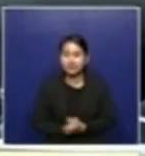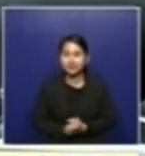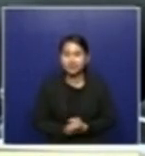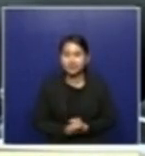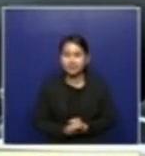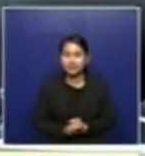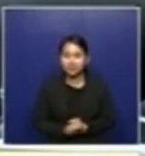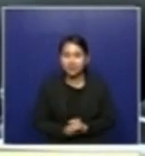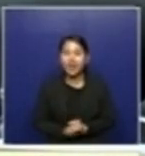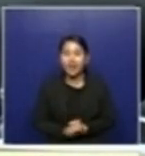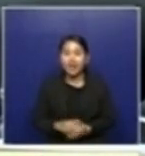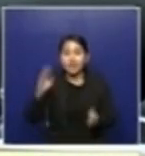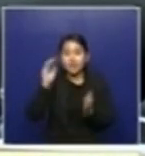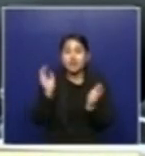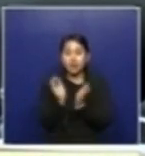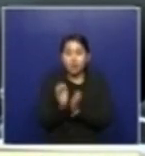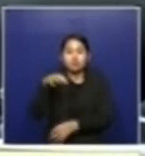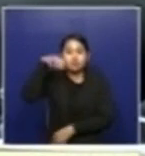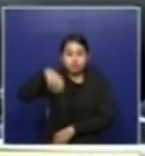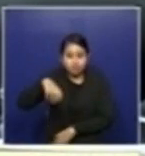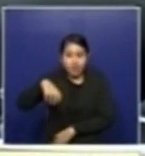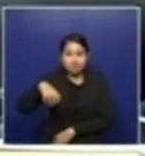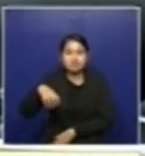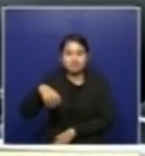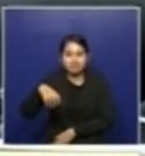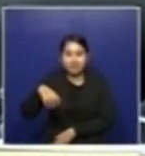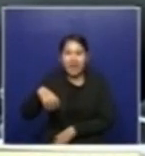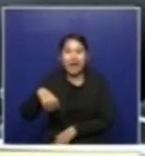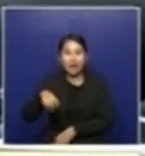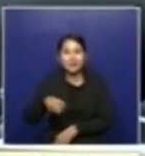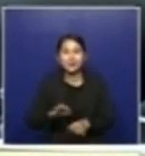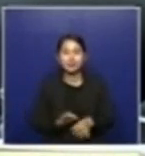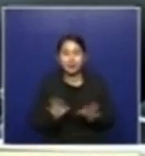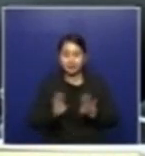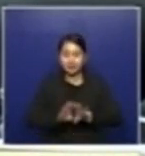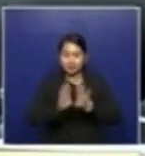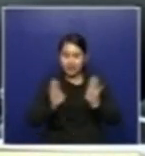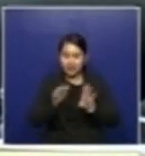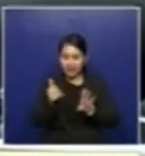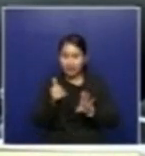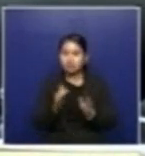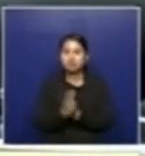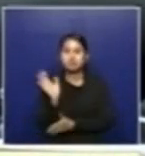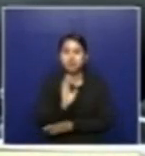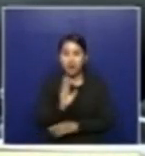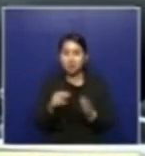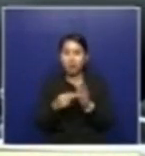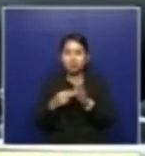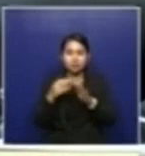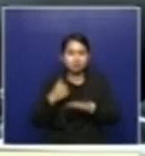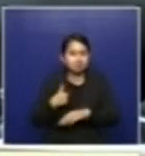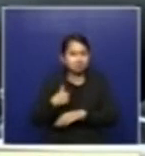น5หรือสนทุ่งมหาเมฆแล้วจะสามารถเปิดบ่อนได้กระบวนการมันต้องใหญ่มากครับวันนี้เนี่ย